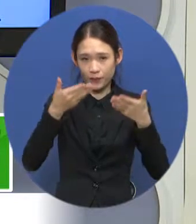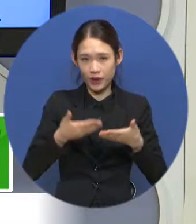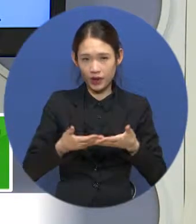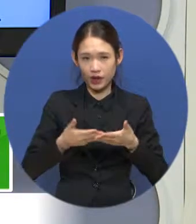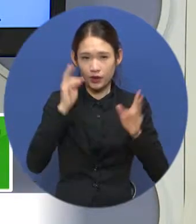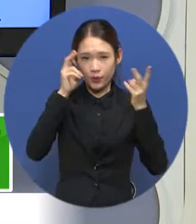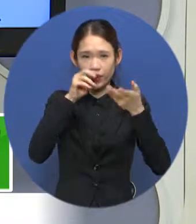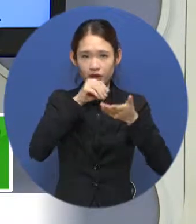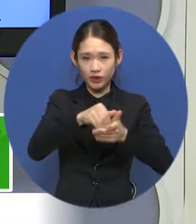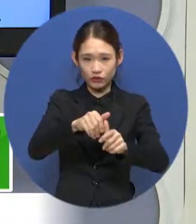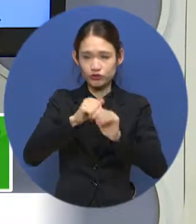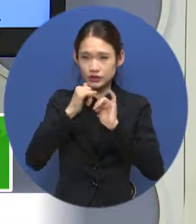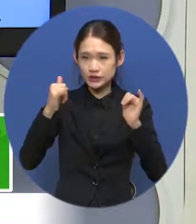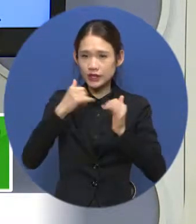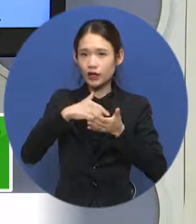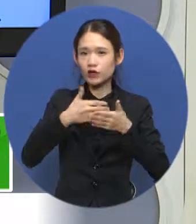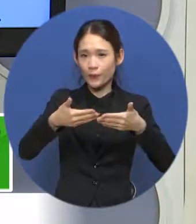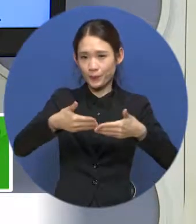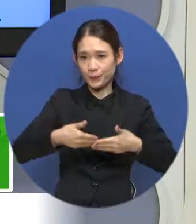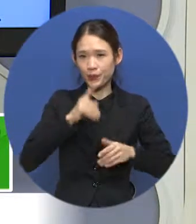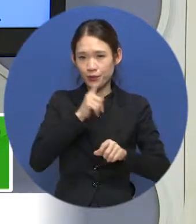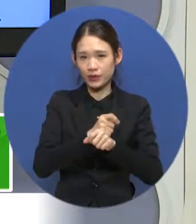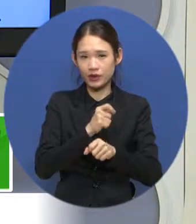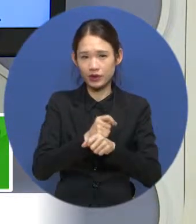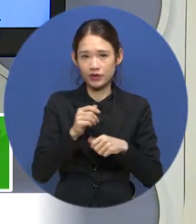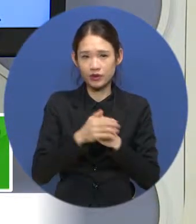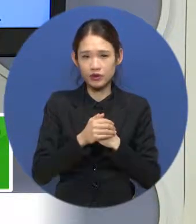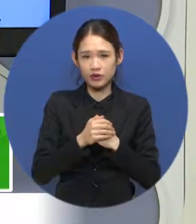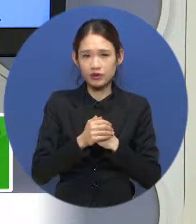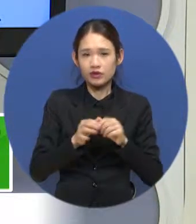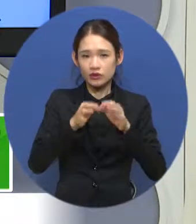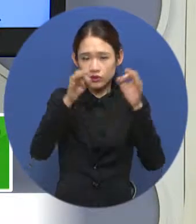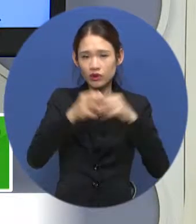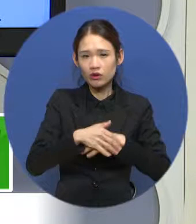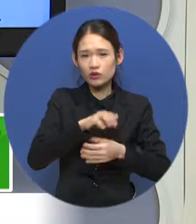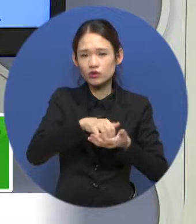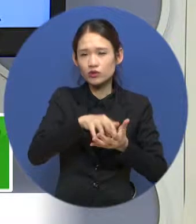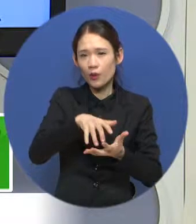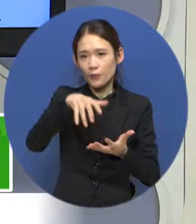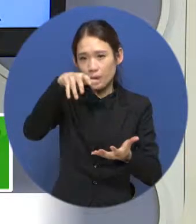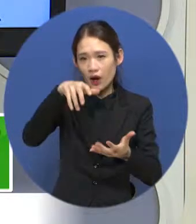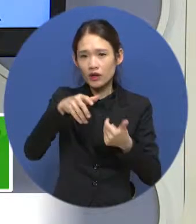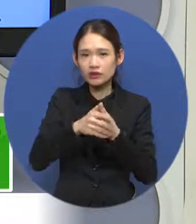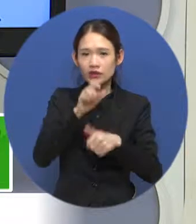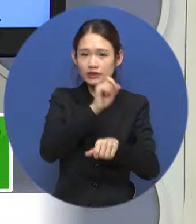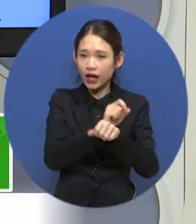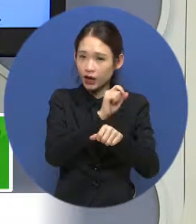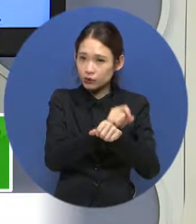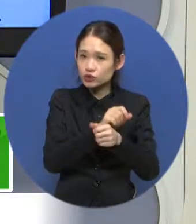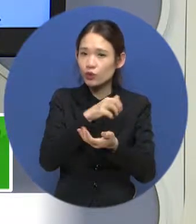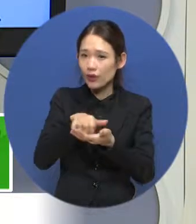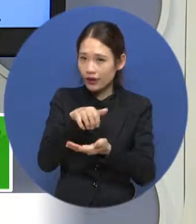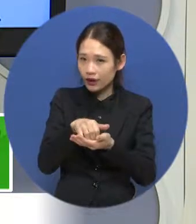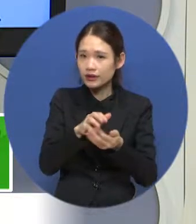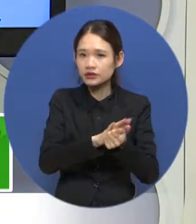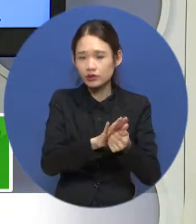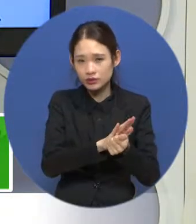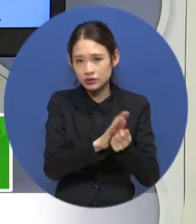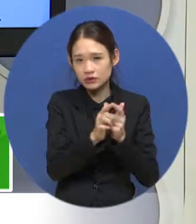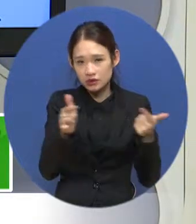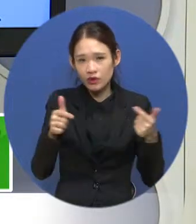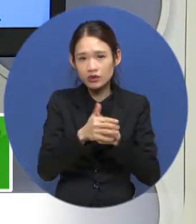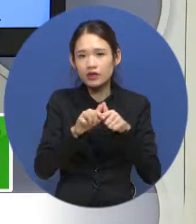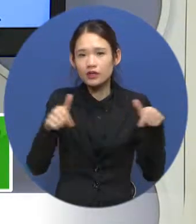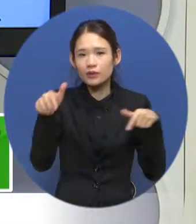구직자 수요를 반영하기로 했습니다 반면 그동안 큰 비중을 차지한 사무관리 와 회계 서비스 등 일반 훈련